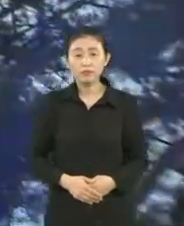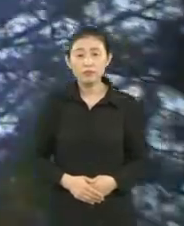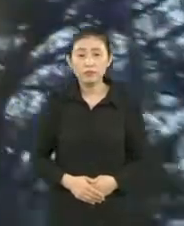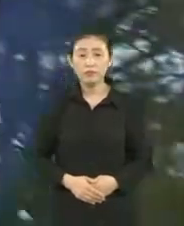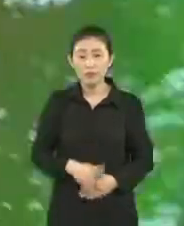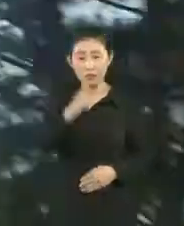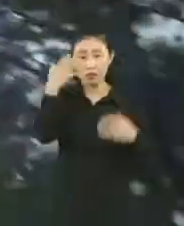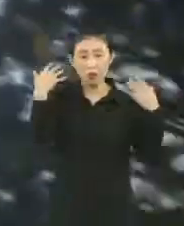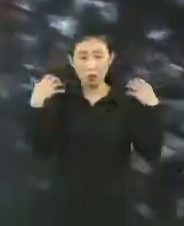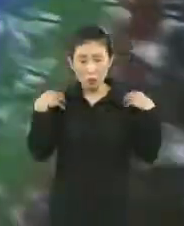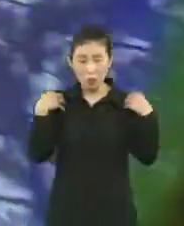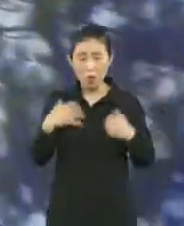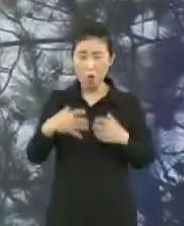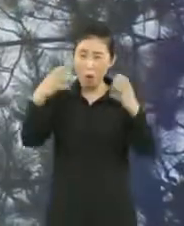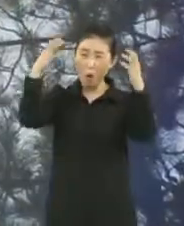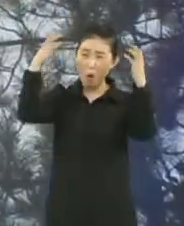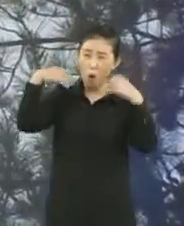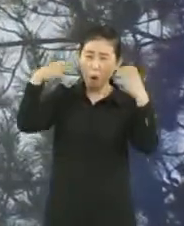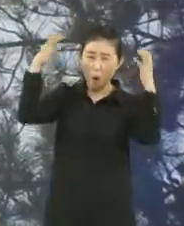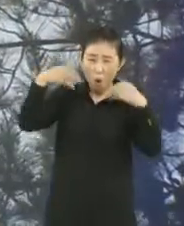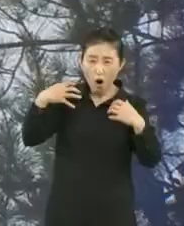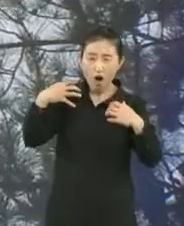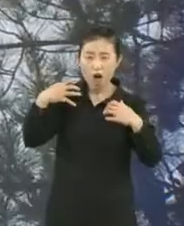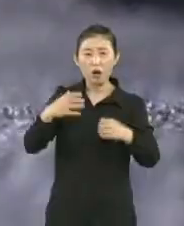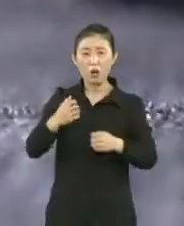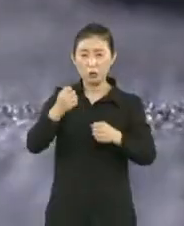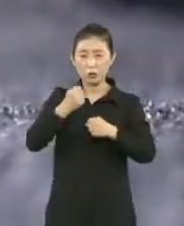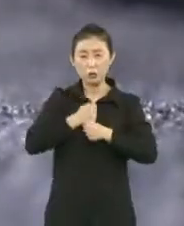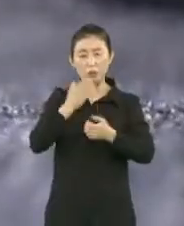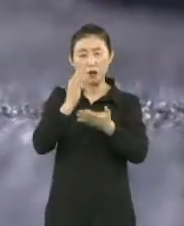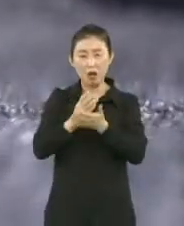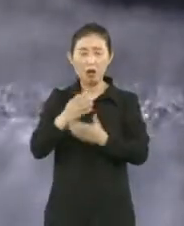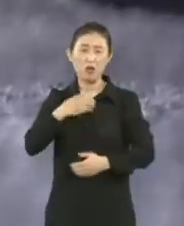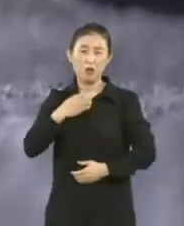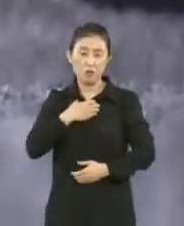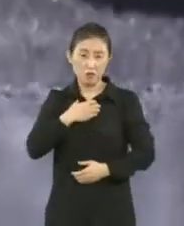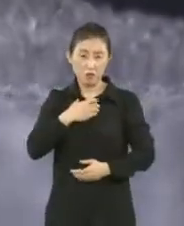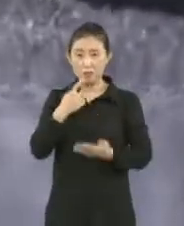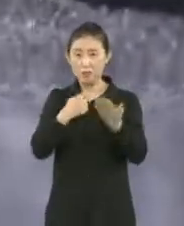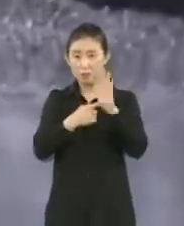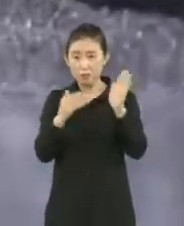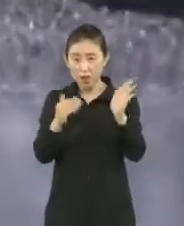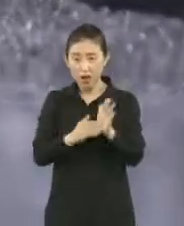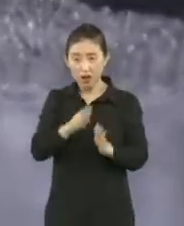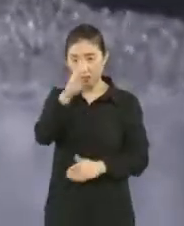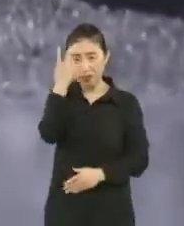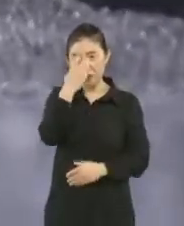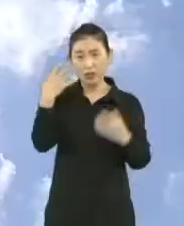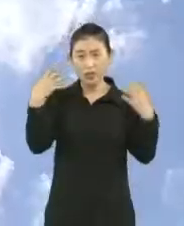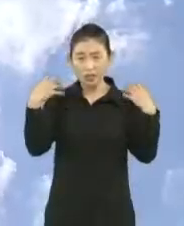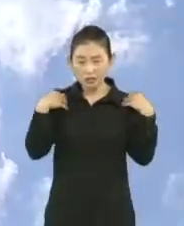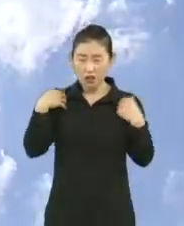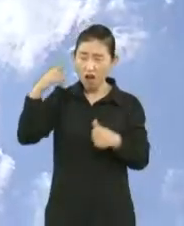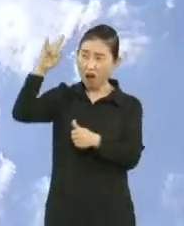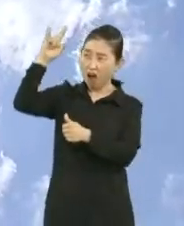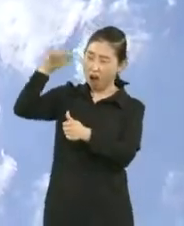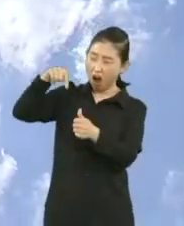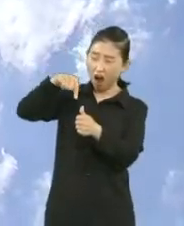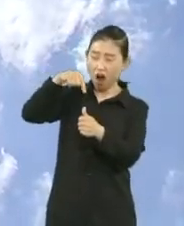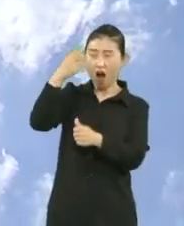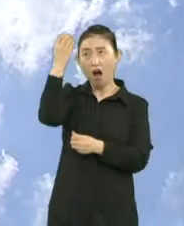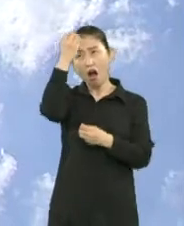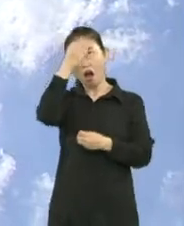정부가 최근 폭염이 경보 수준을 주의해서 경계로 상냥한 가운데 질병관리 청이 온열 질환에 대한 주의를